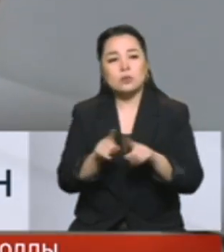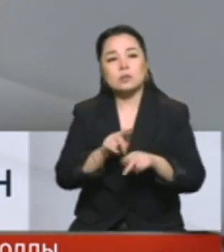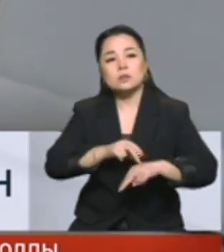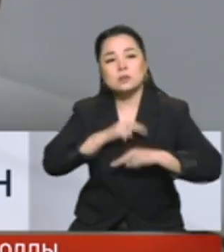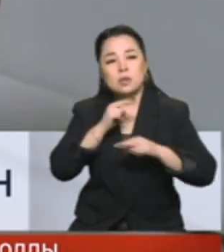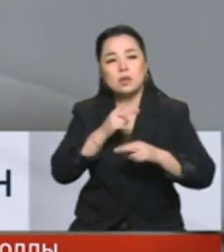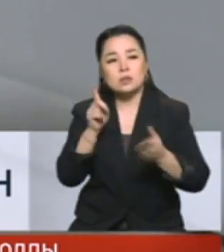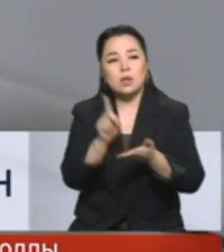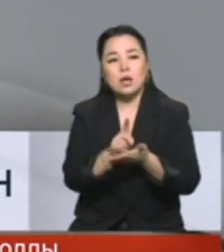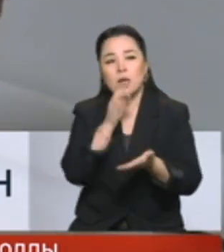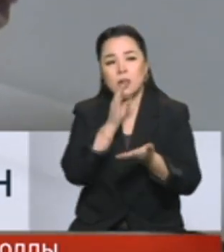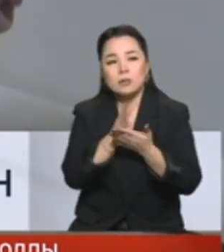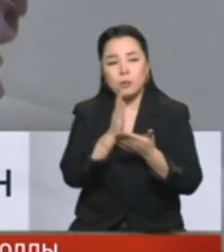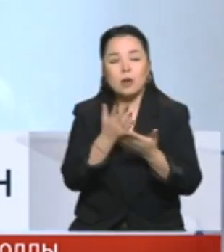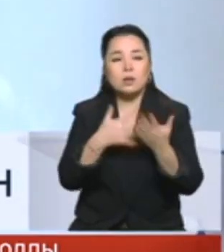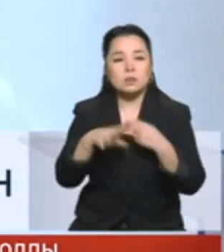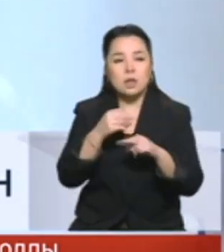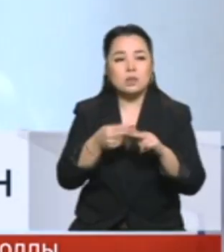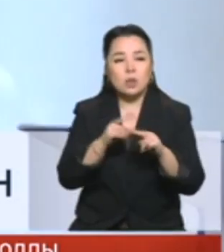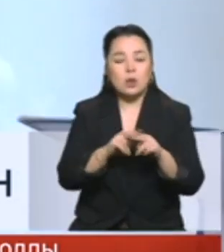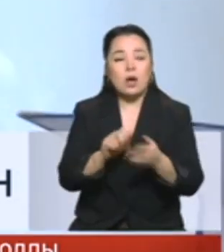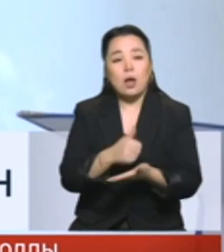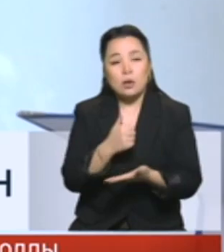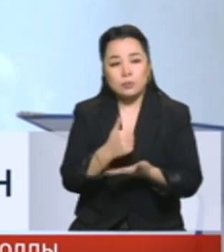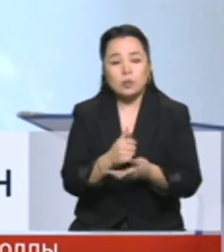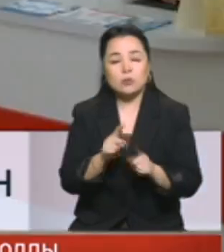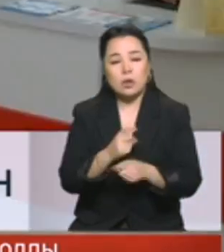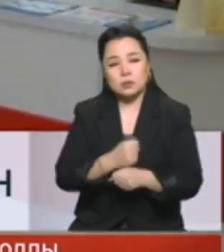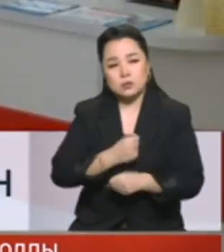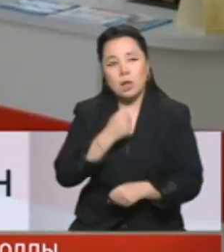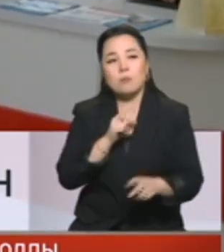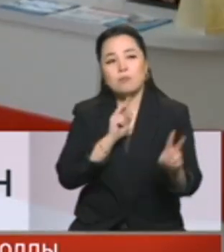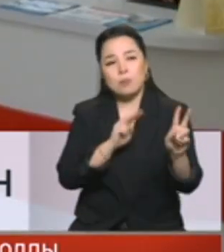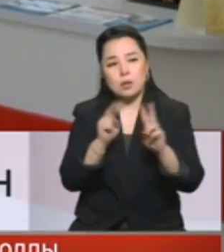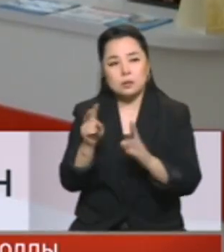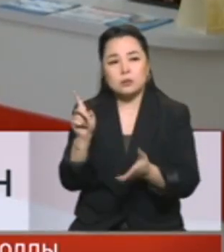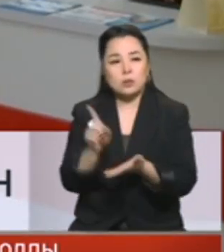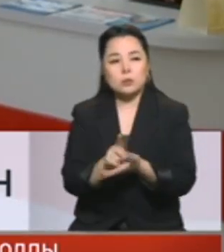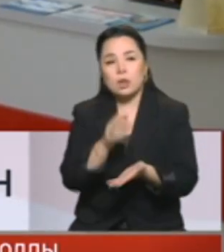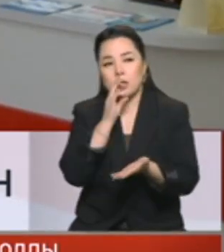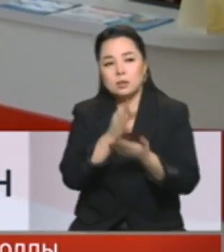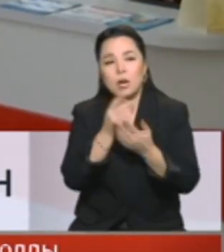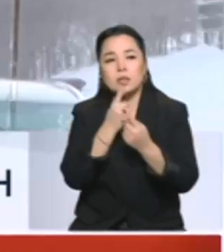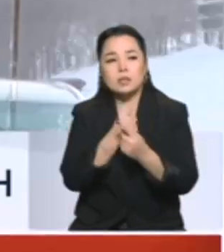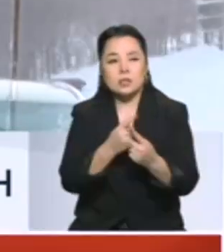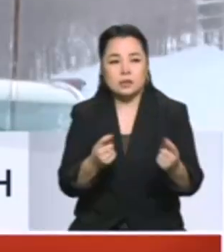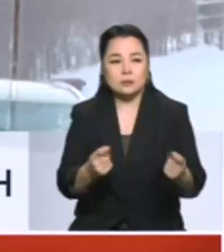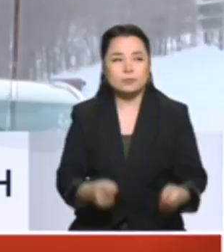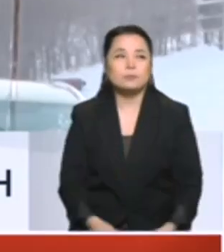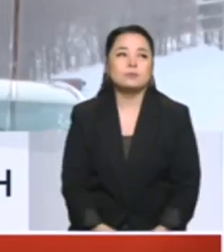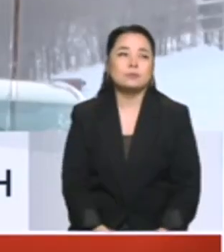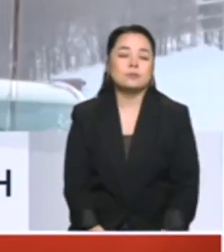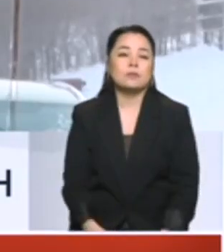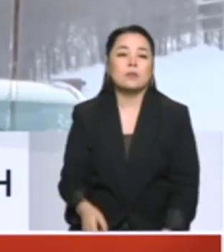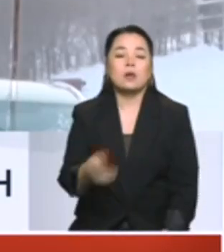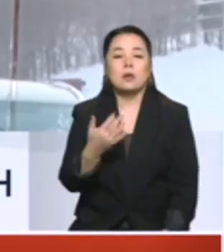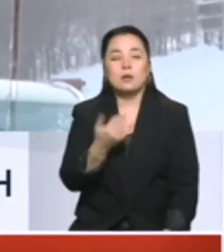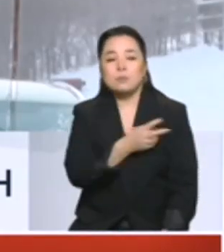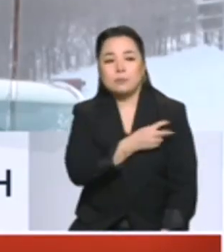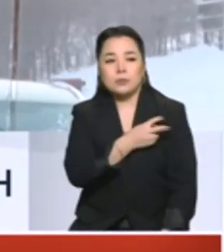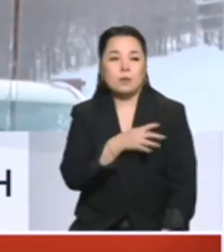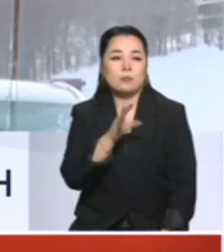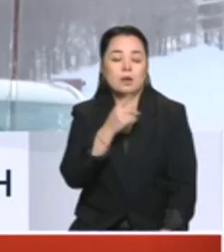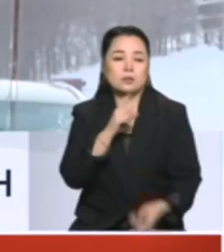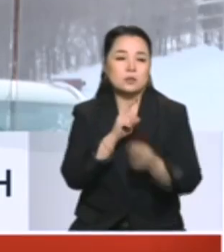тыс қалмау керек. Сондықтан бұл мәселені әкімдер қатаң бақылауында ұстауы қажеттігін ескертті. Еліміздің ақхалаттылары